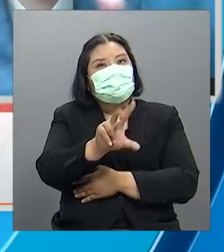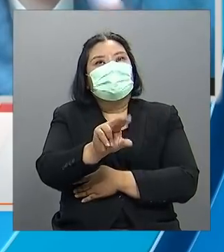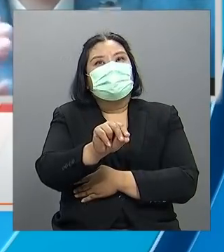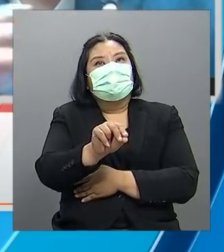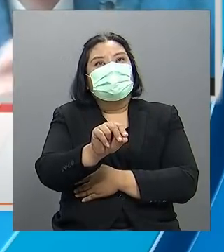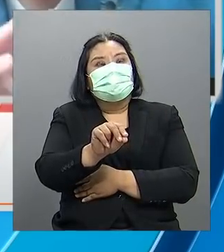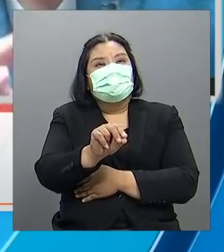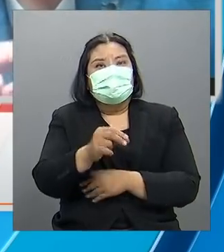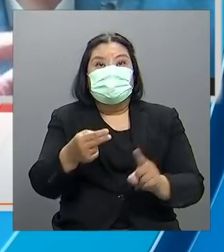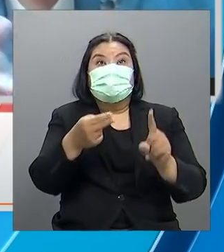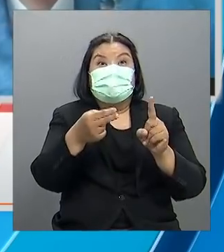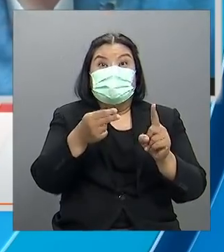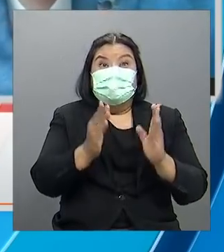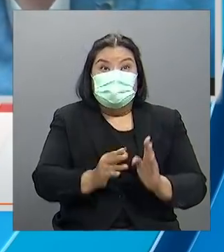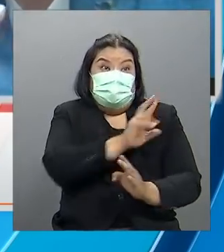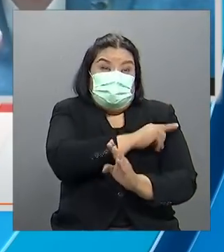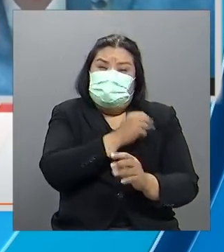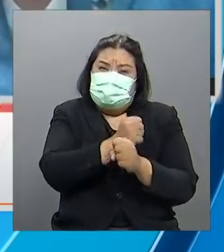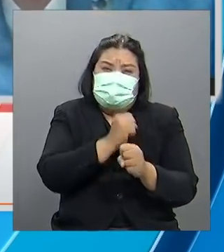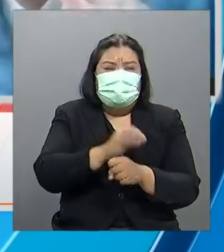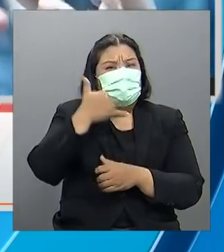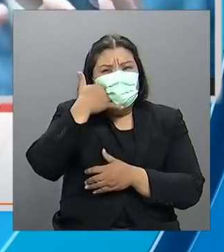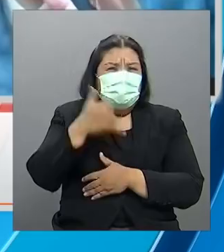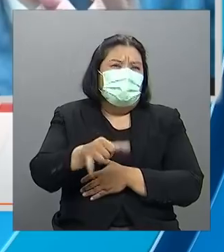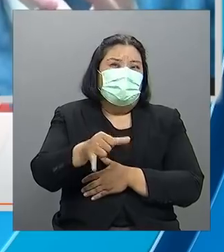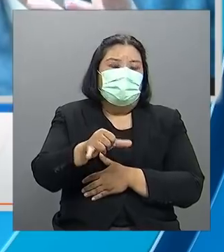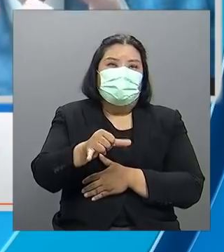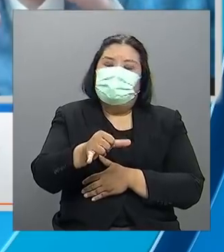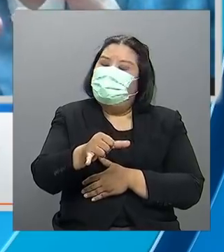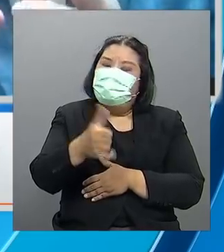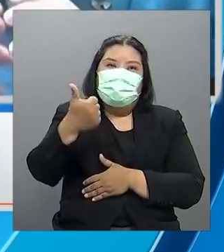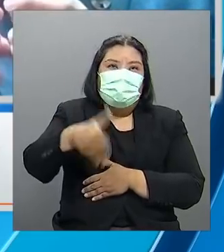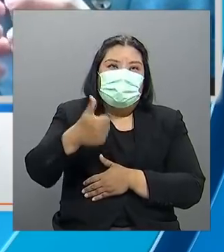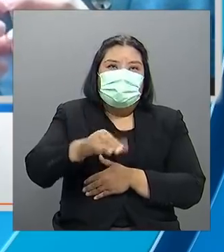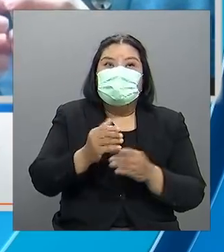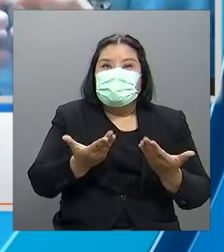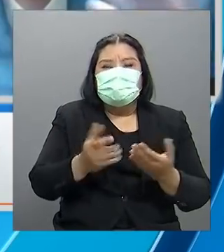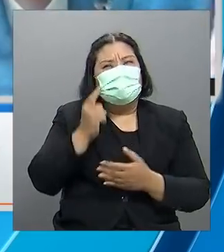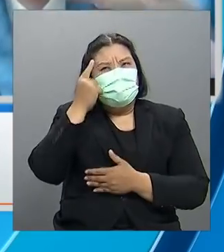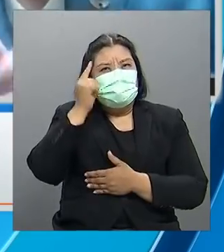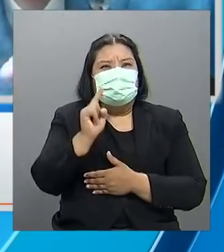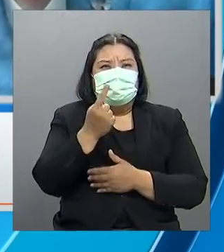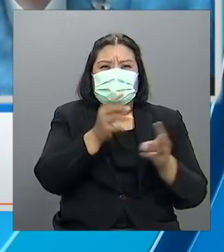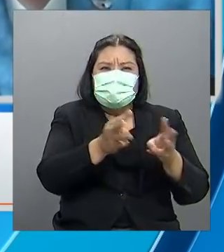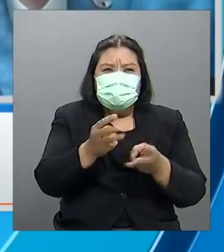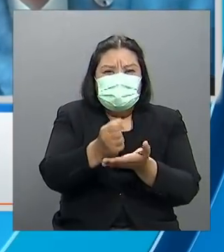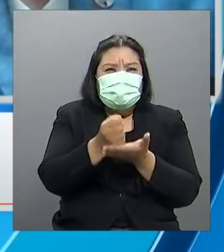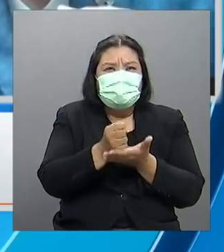คลากรทางการแพทย ์ ซึ่งมีจำนวนโทรไม่ไหวเราเลยต้องหาระบบหนึ่งขึ้นมารองรับซึ่งก็